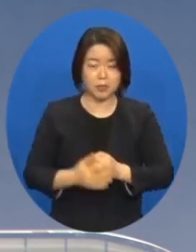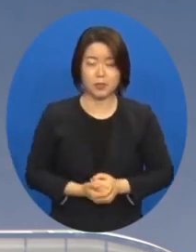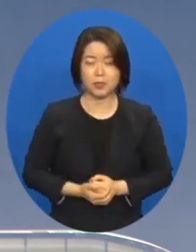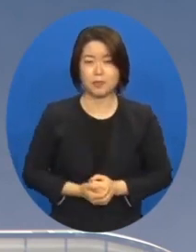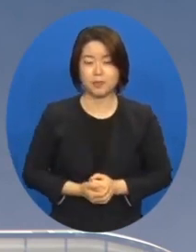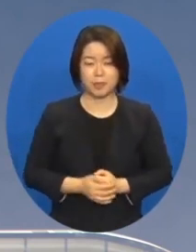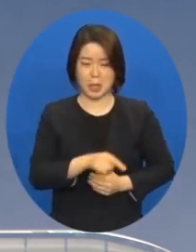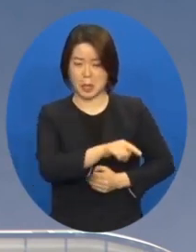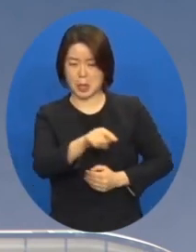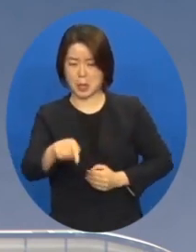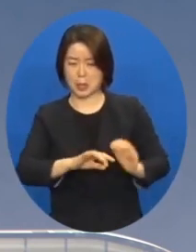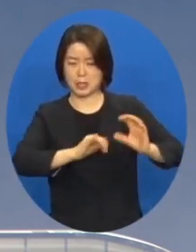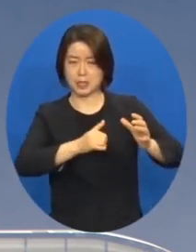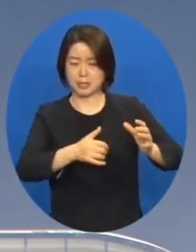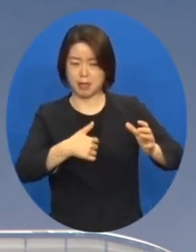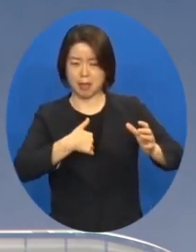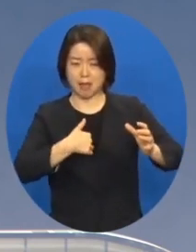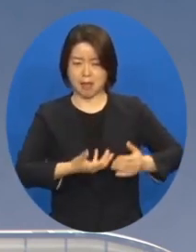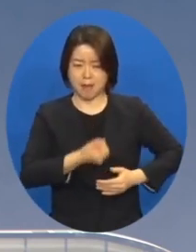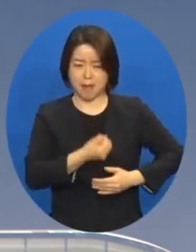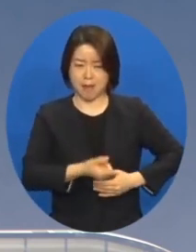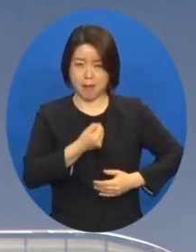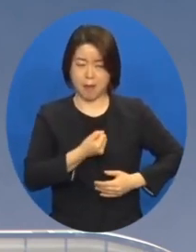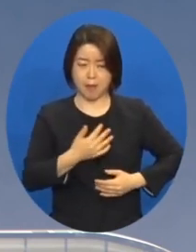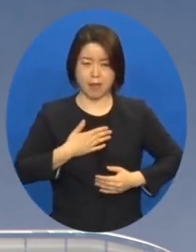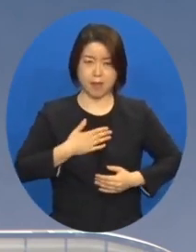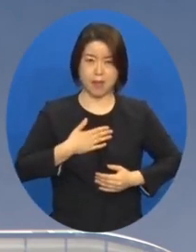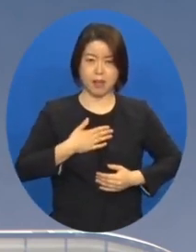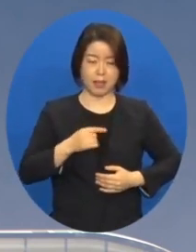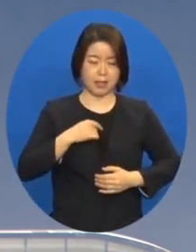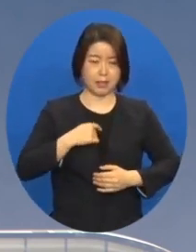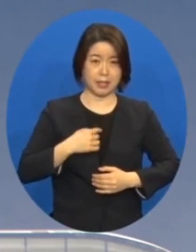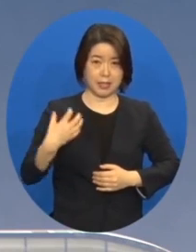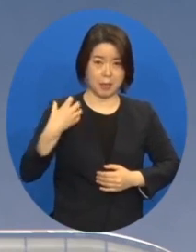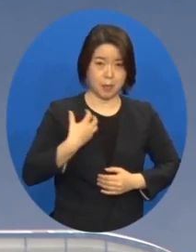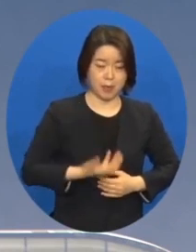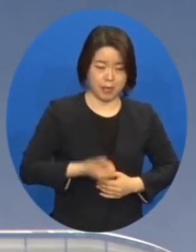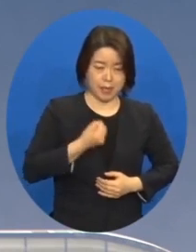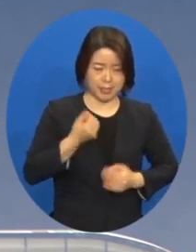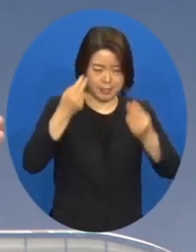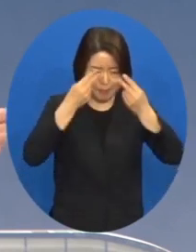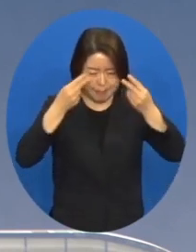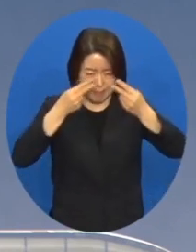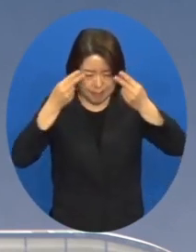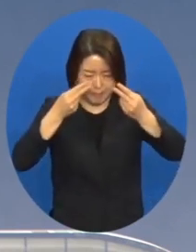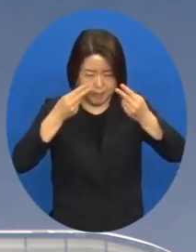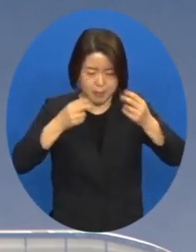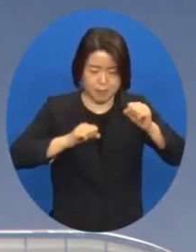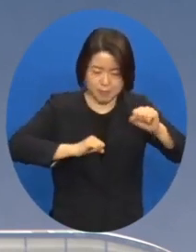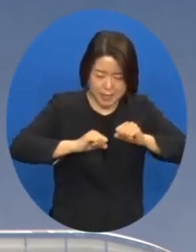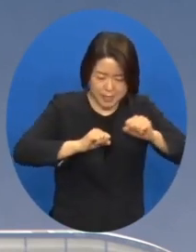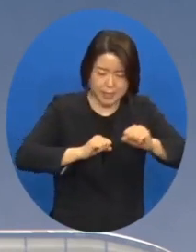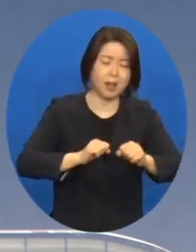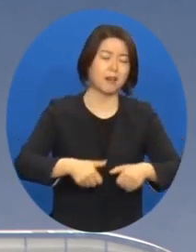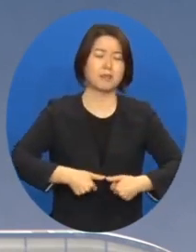세상 것 연연하고 내 것, 내 목 그거 차지하려고 아둥바둥할 이유가 없는